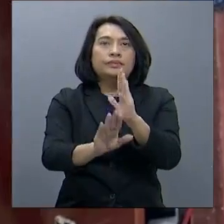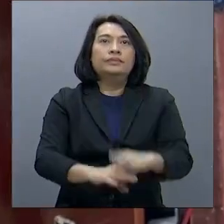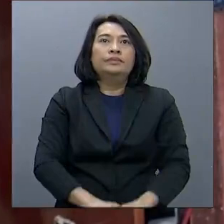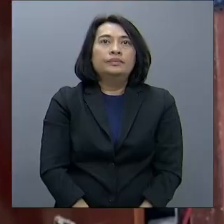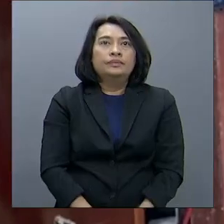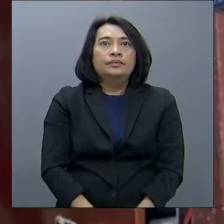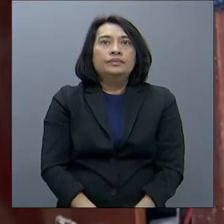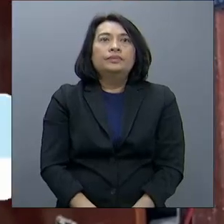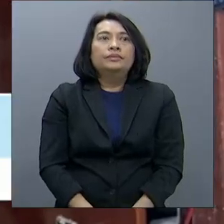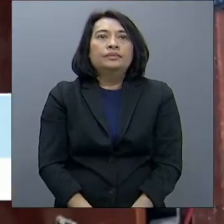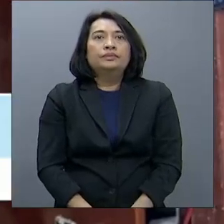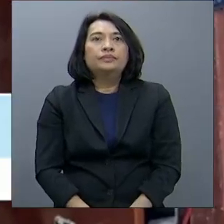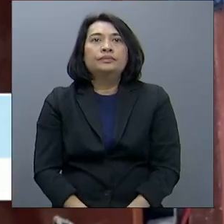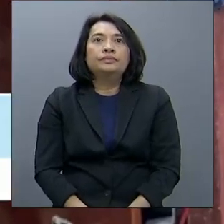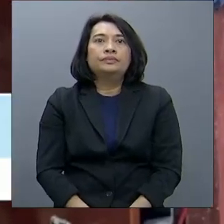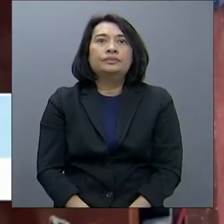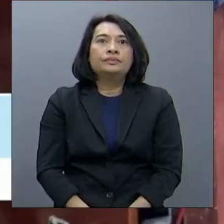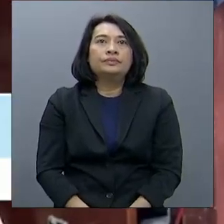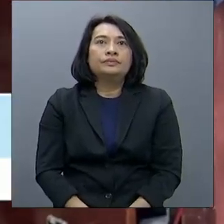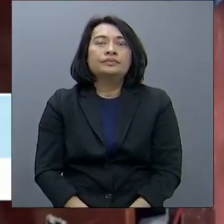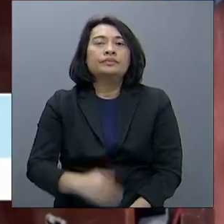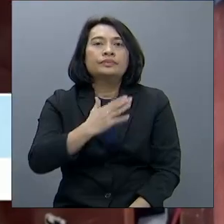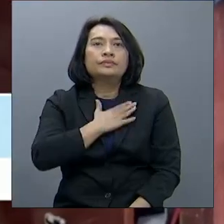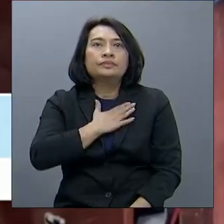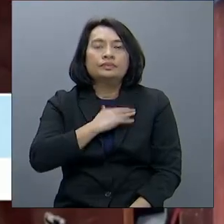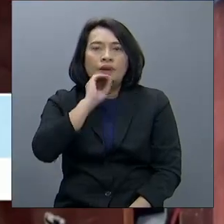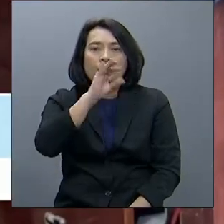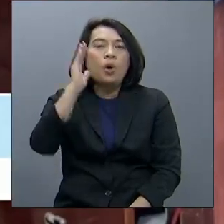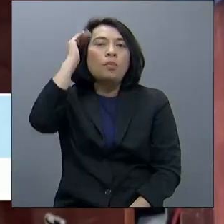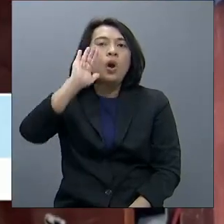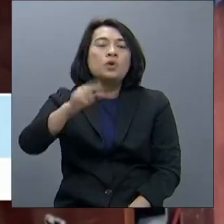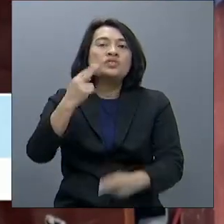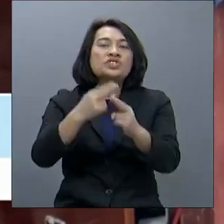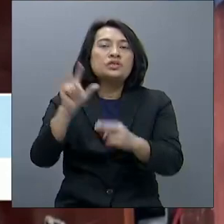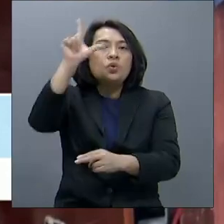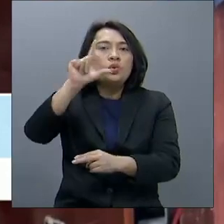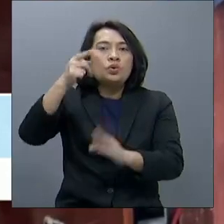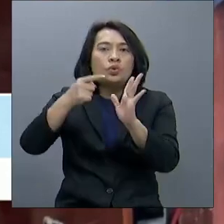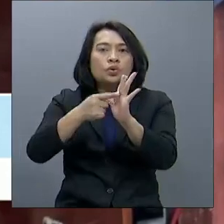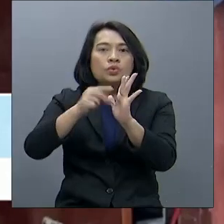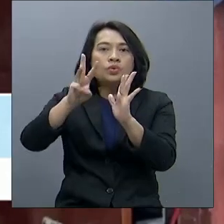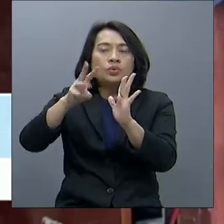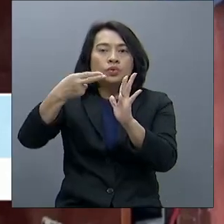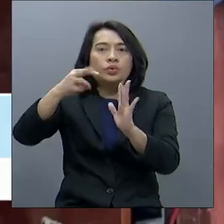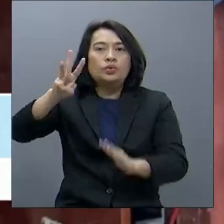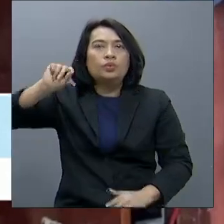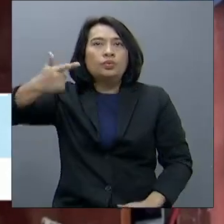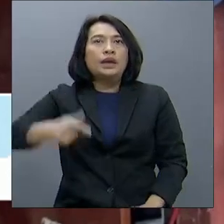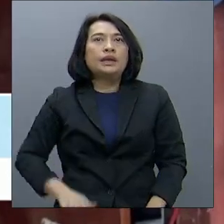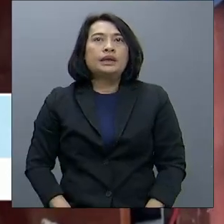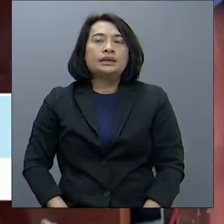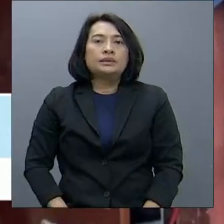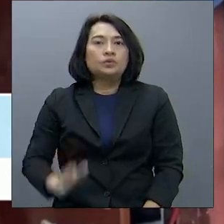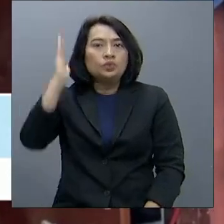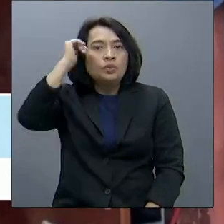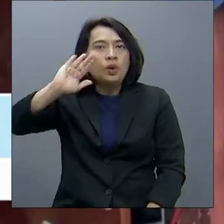ากชื่อ ผมก็เรียกเขาลุงแหวง ถ้าอยู่ก็น่าจะแก่กับรุ่นพ่อผมจะแ